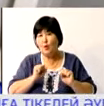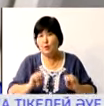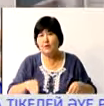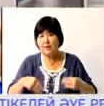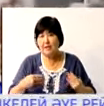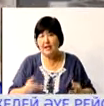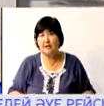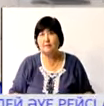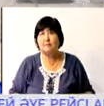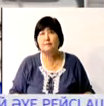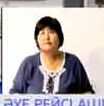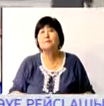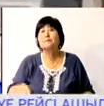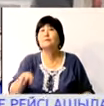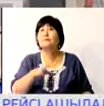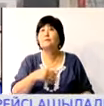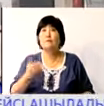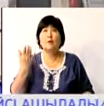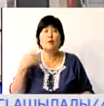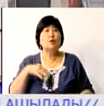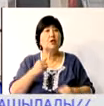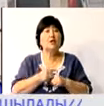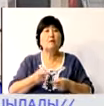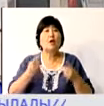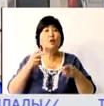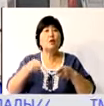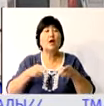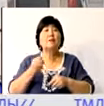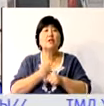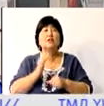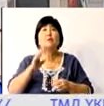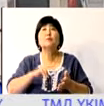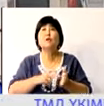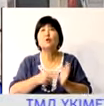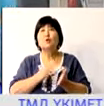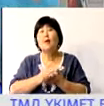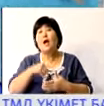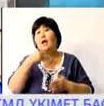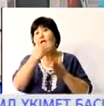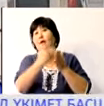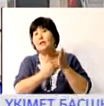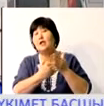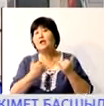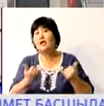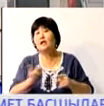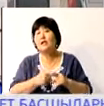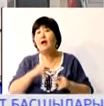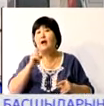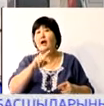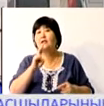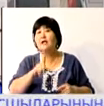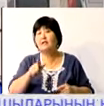береді. Құрылғылардың арқасында біз бұрын жасалмаған күрделі оталар жасаймыз ба деп жоспарлап отырмыз. Атап айтсақ, мен жақында Қазан